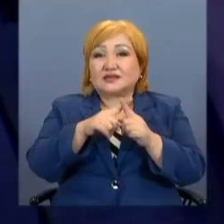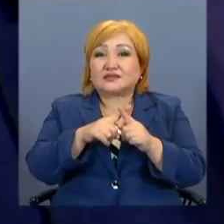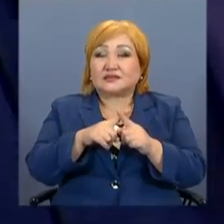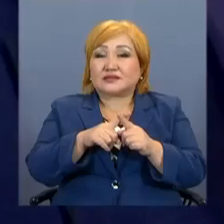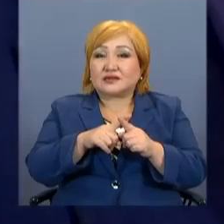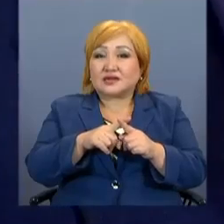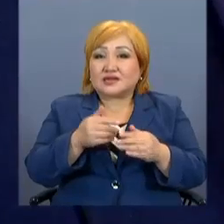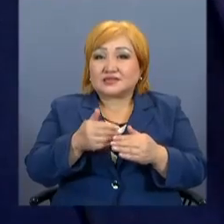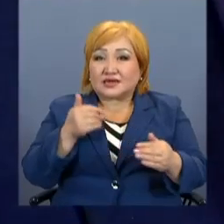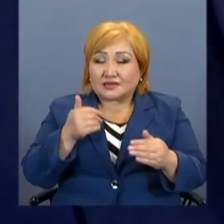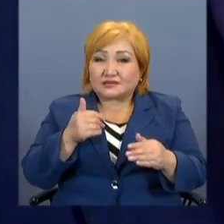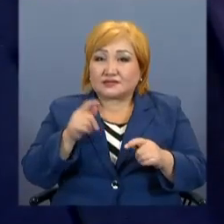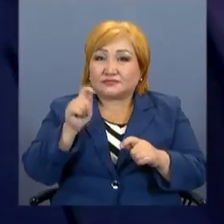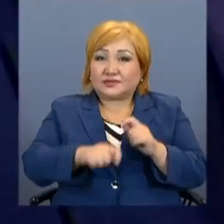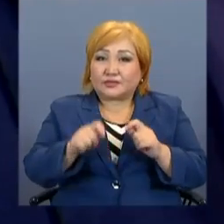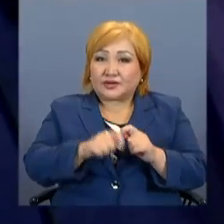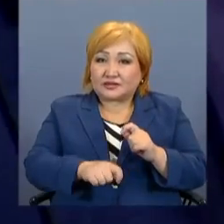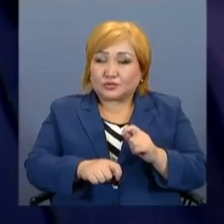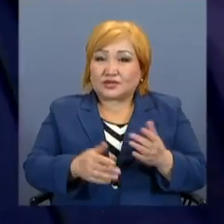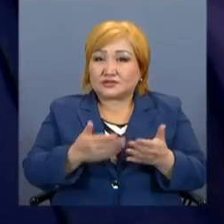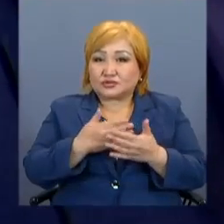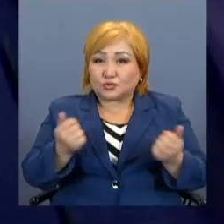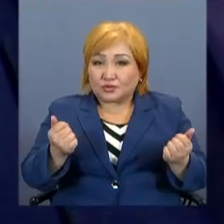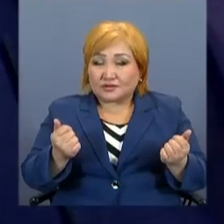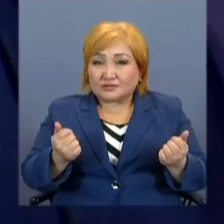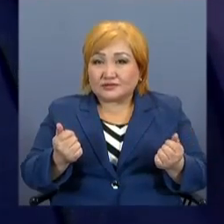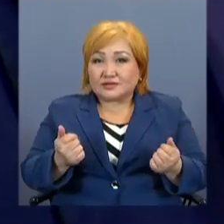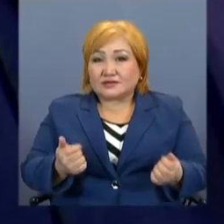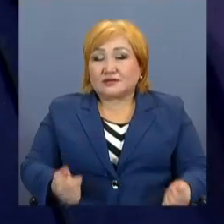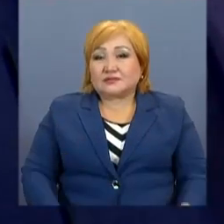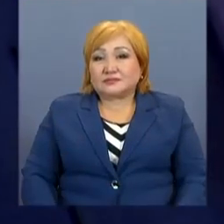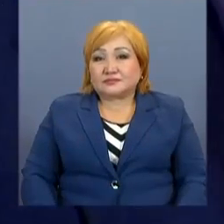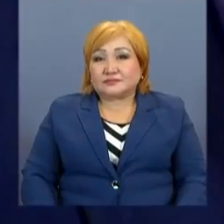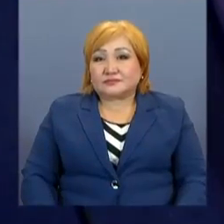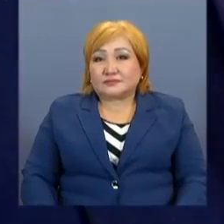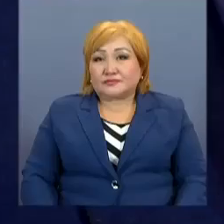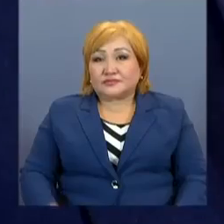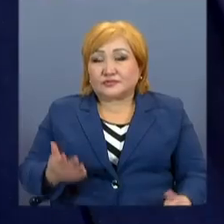ала жолға шығардың алдында бақылаудан жаңағы техникалық қаруды көбінесе